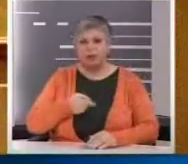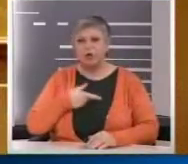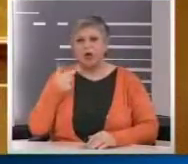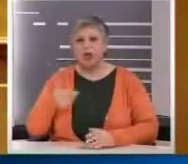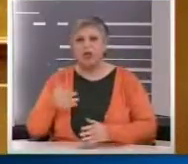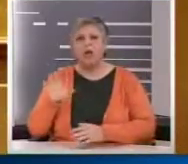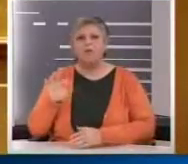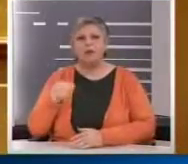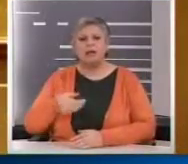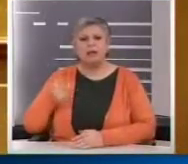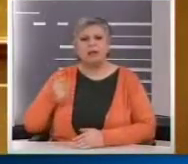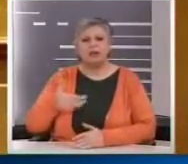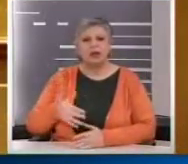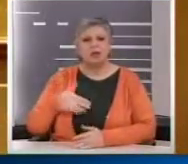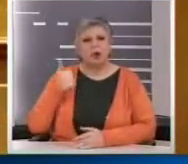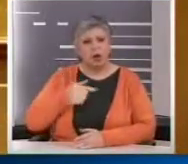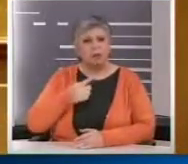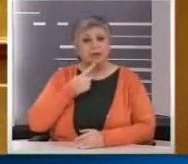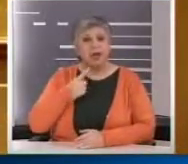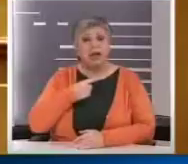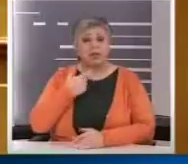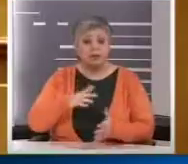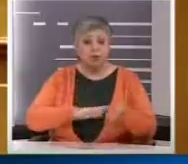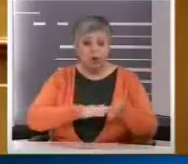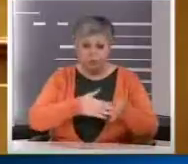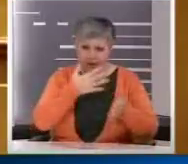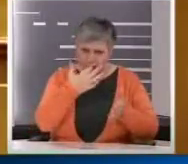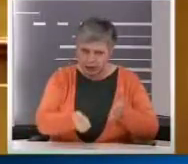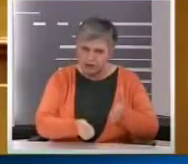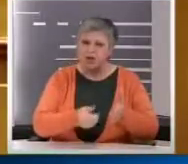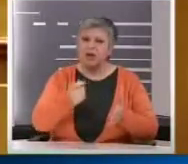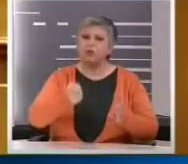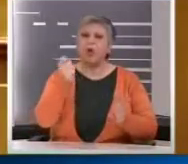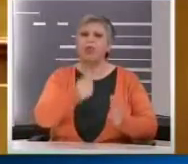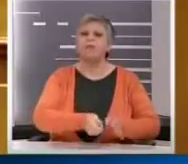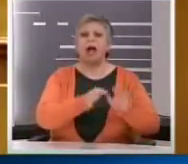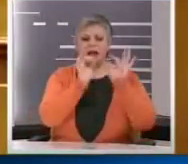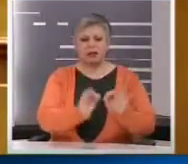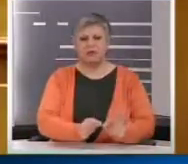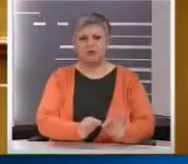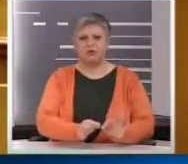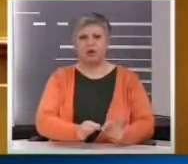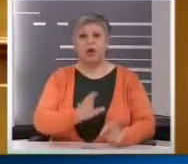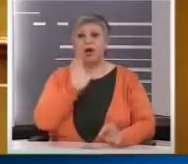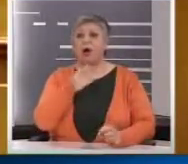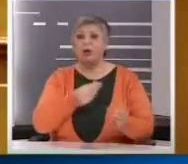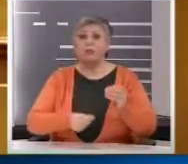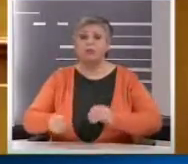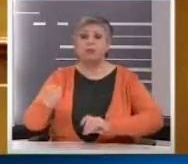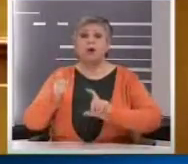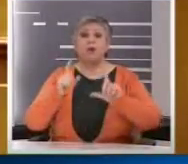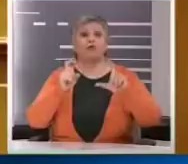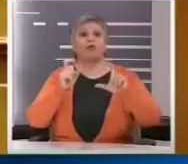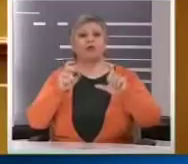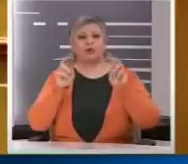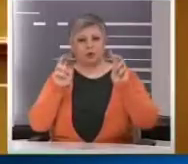κατανομή και δίκαιο μοίρασμα για πραγματικές υπηρεσίες των χρημάτων τα οποία διαχειριζόμαστε. Ξέρω ότι μας κατηγορείτε